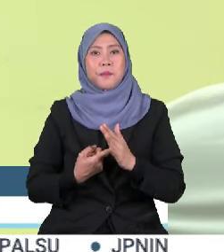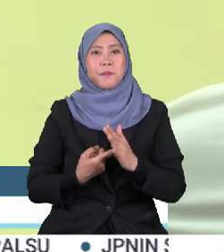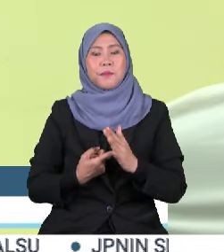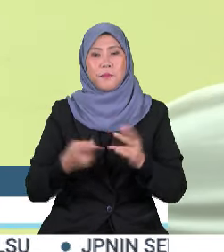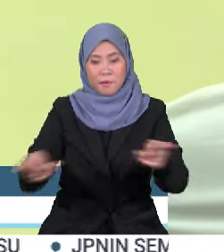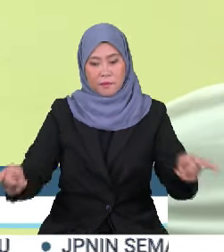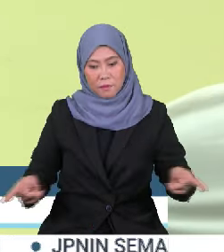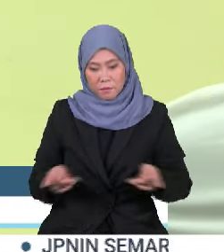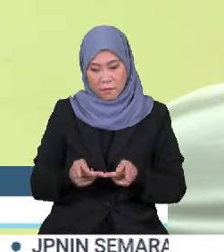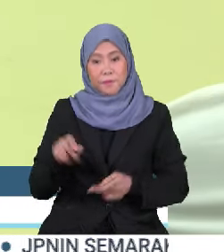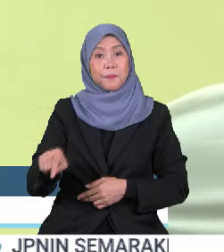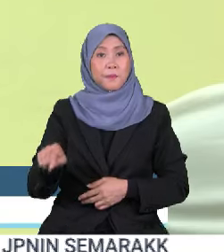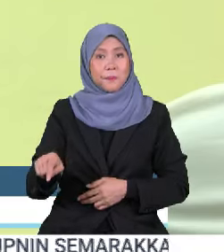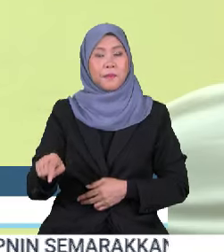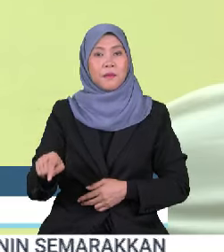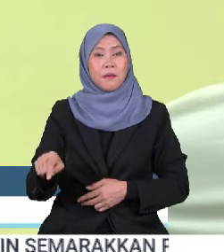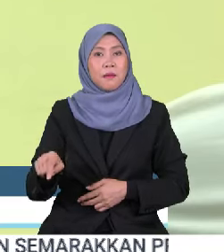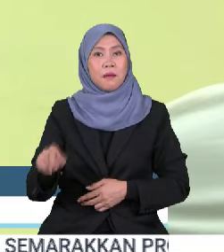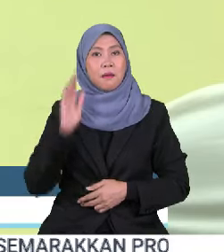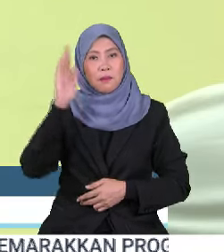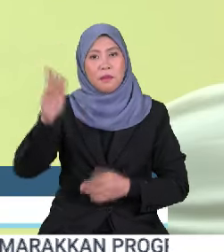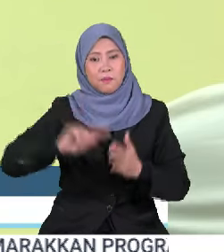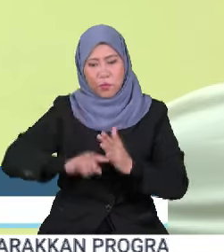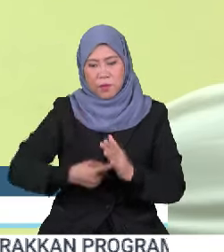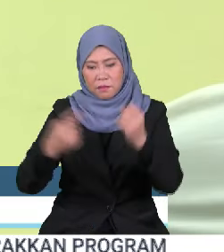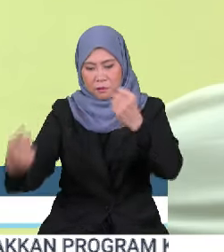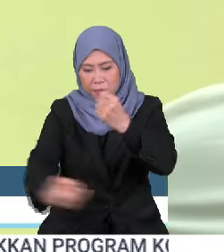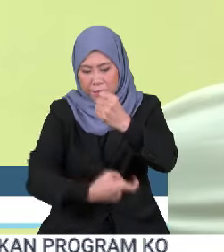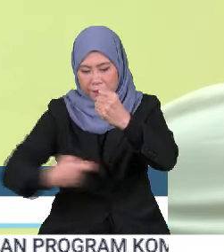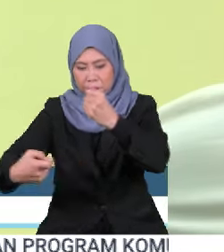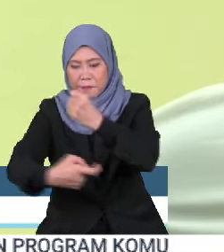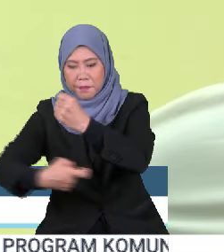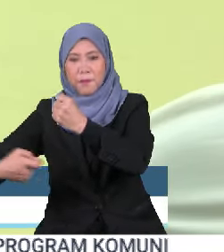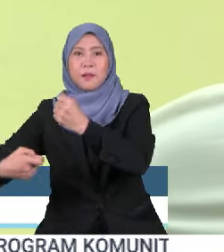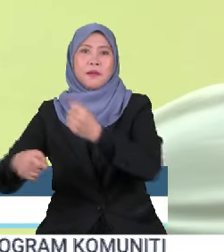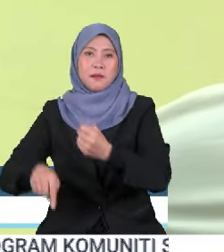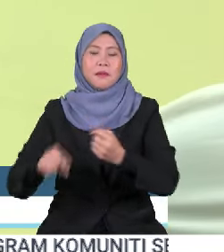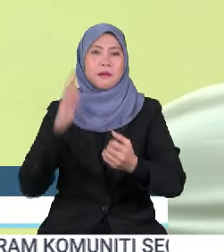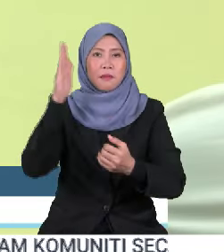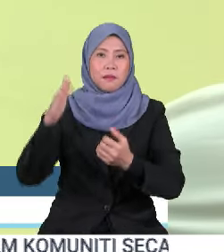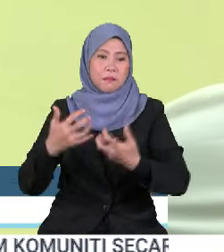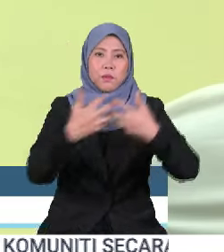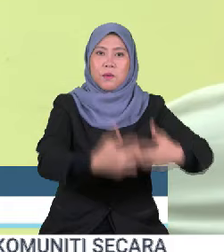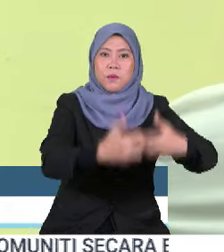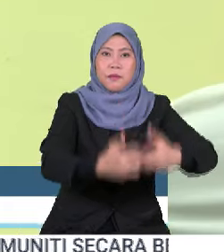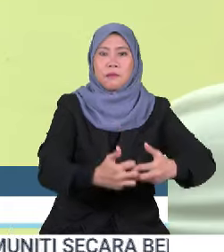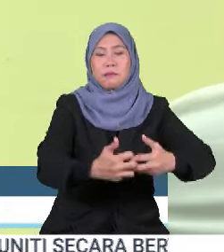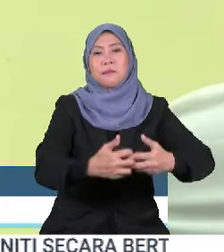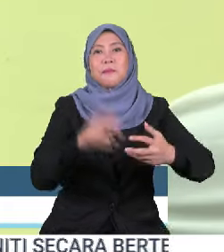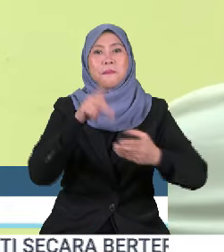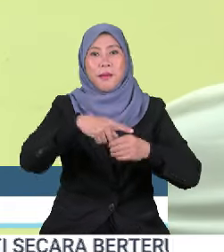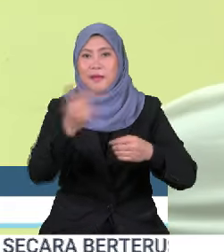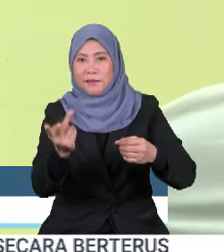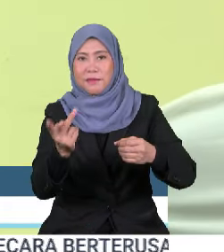di kawasan-kawasan tertentulah akan mula menuai dan masuk ke dalam kilang padi. Ya. Saya rasa tak ada